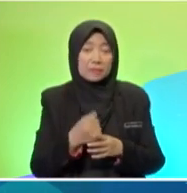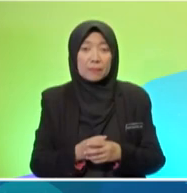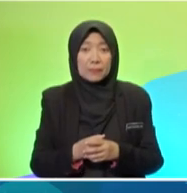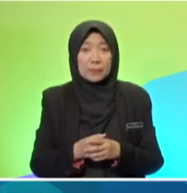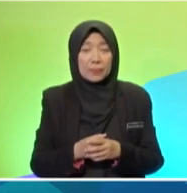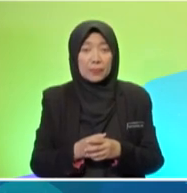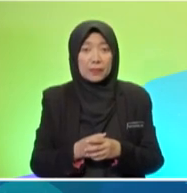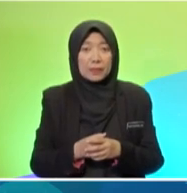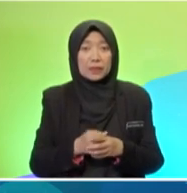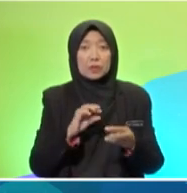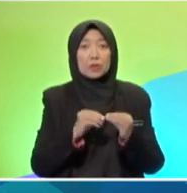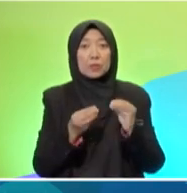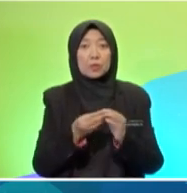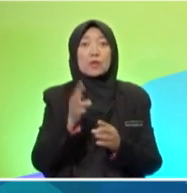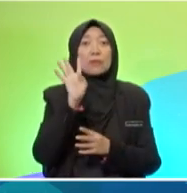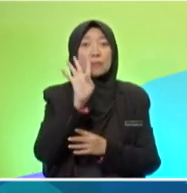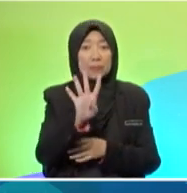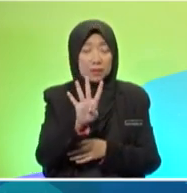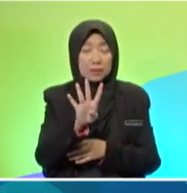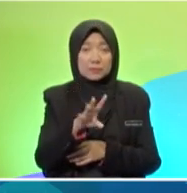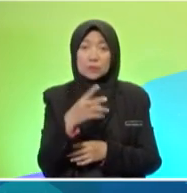situasi nomor 4